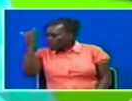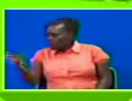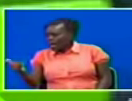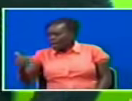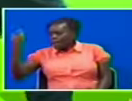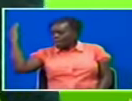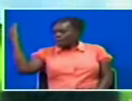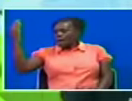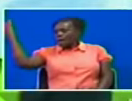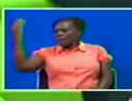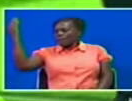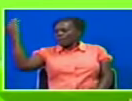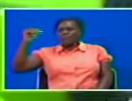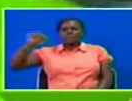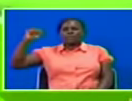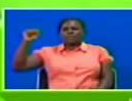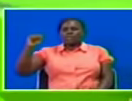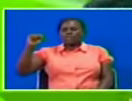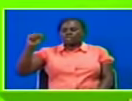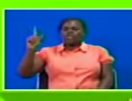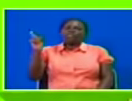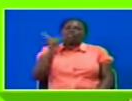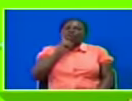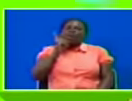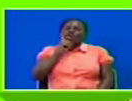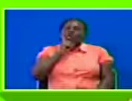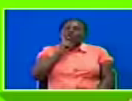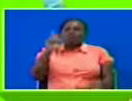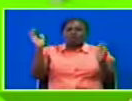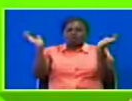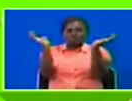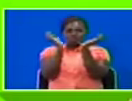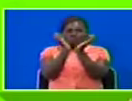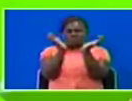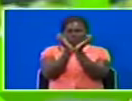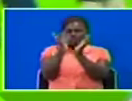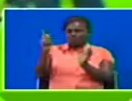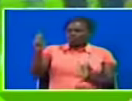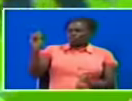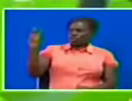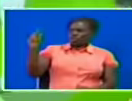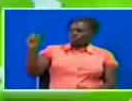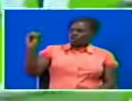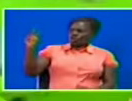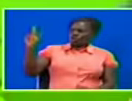kuhudhuria mkutano wa siasa ambao unatarajiwa hapo kesho katika uwanja wa Tononoka.